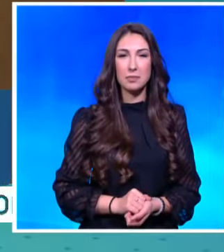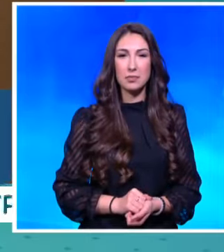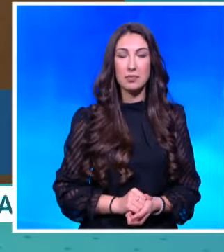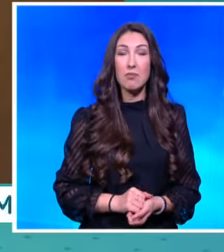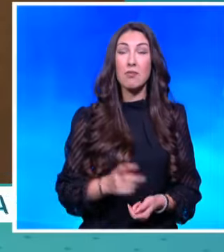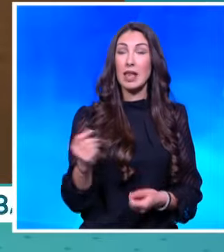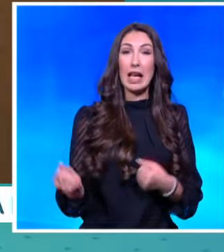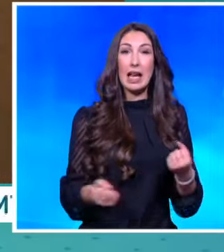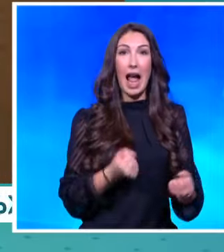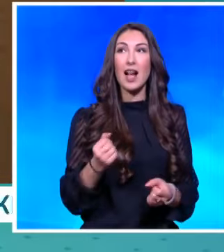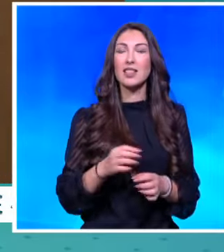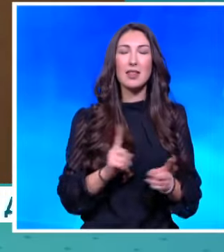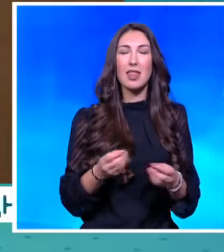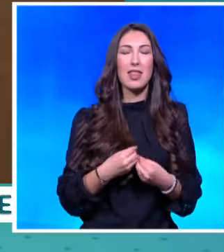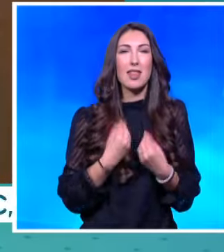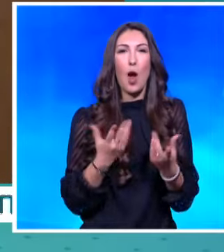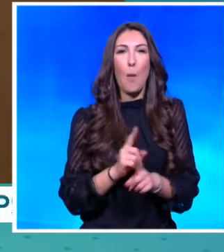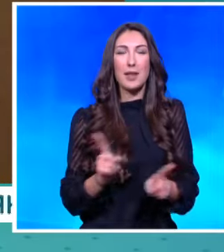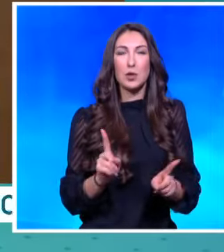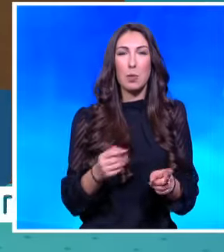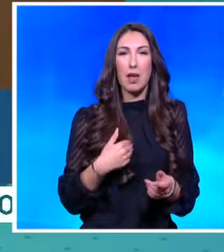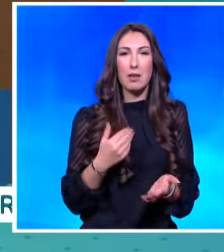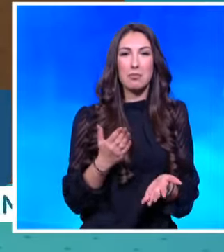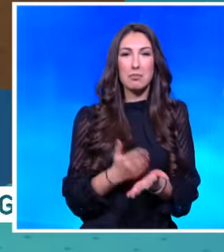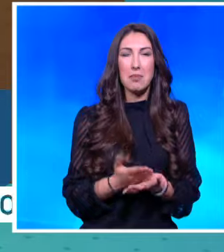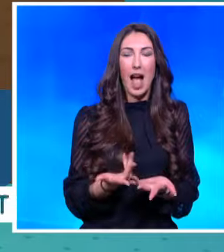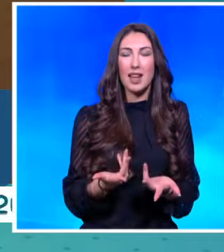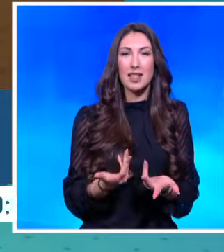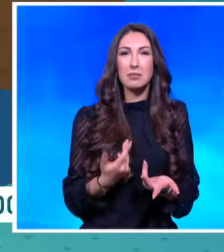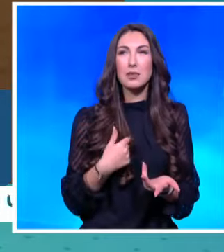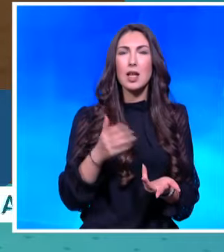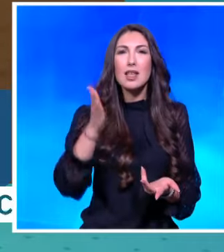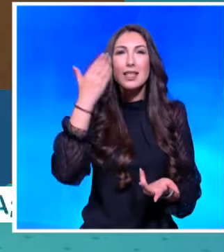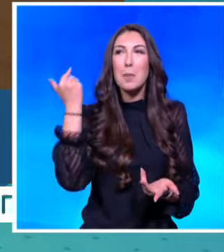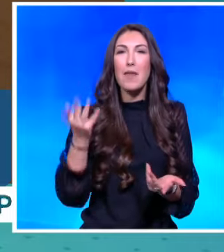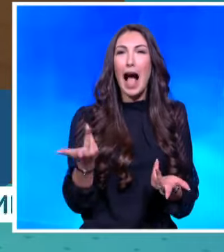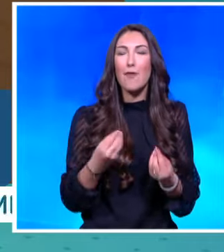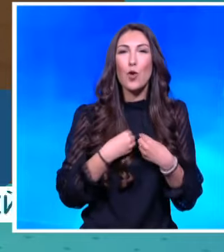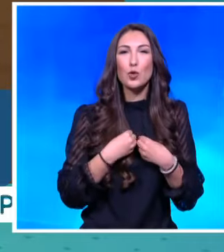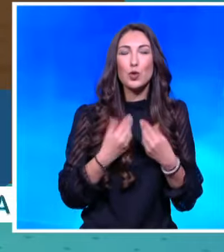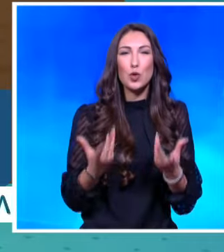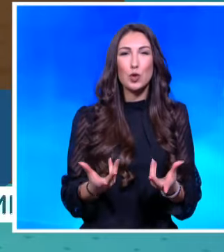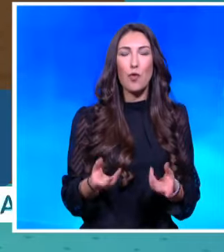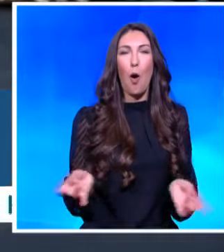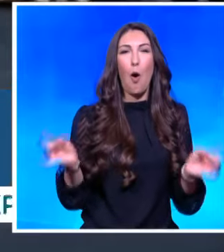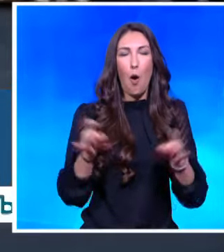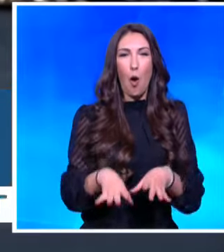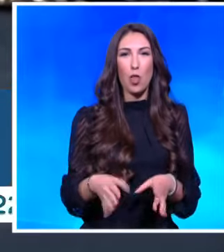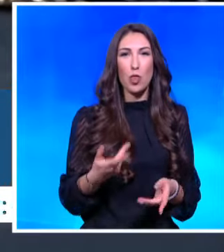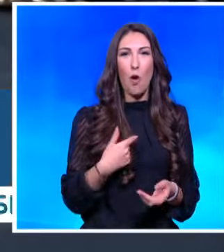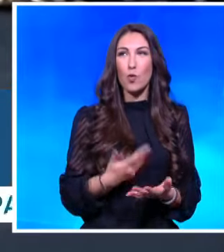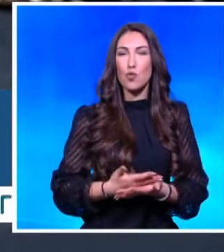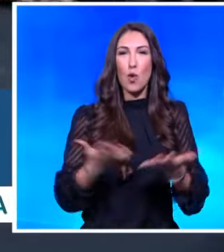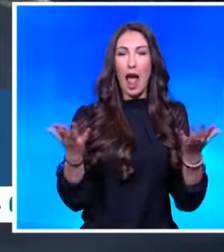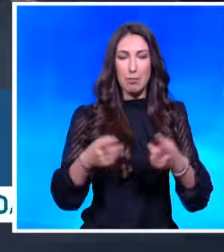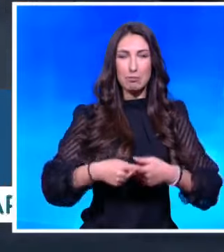Емоциите са наистина неописуеми. Бях, така как да кажа, забравила какво е това усещане. Отново да си на